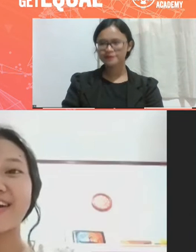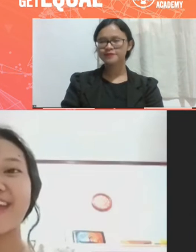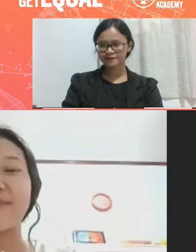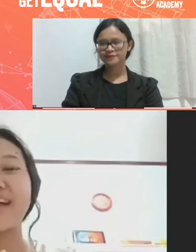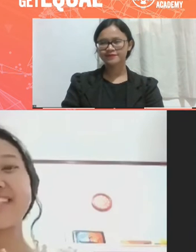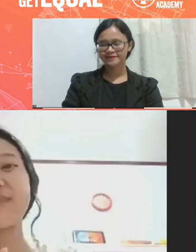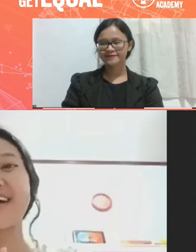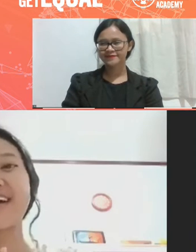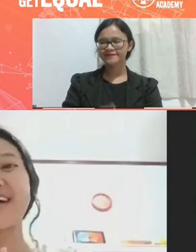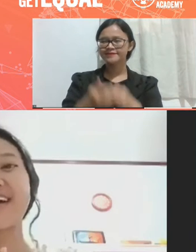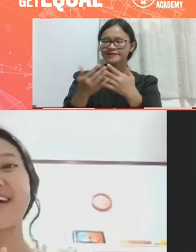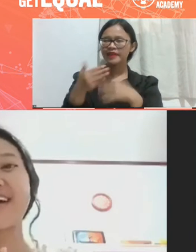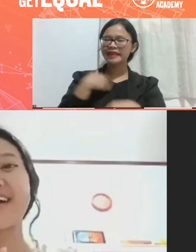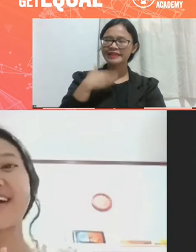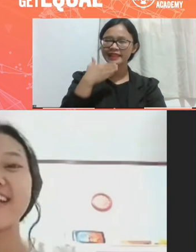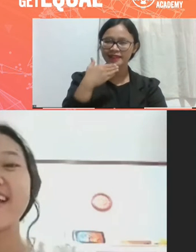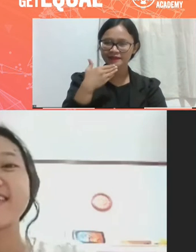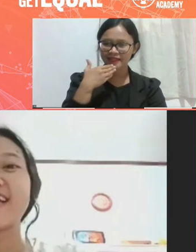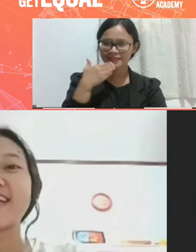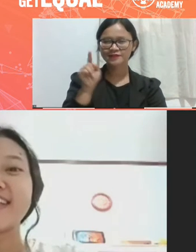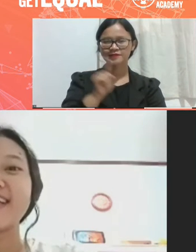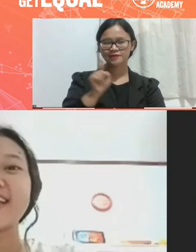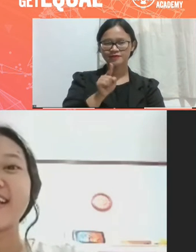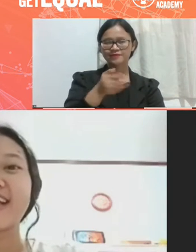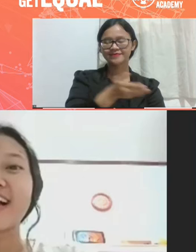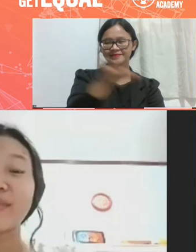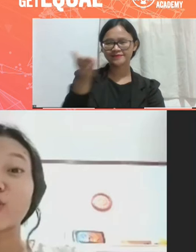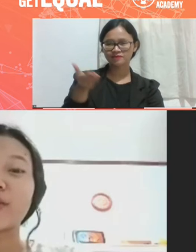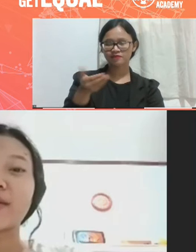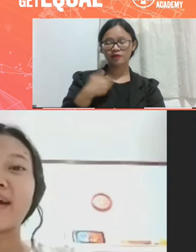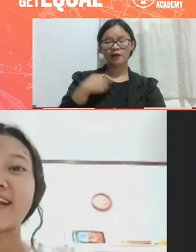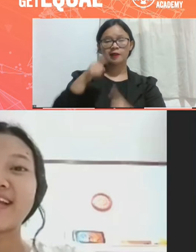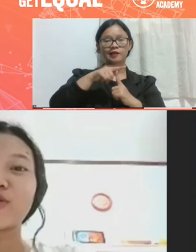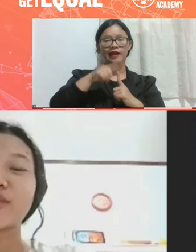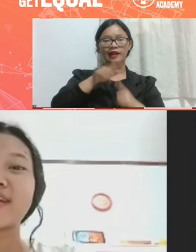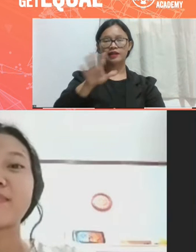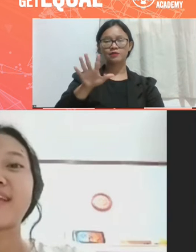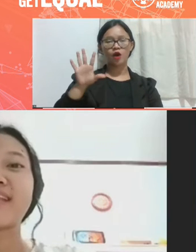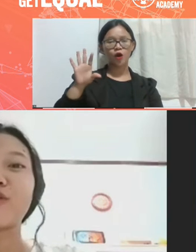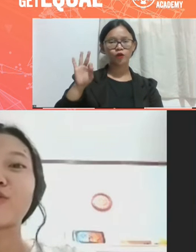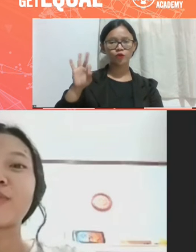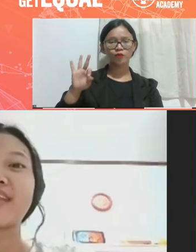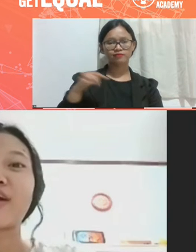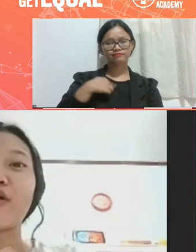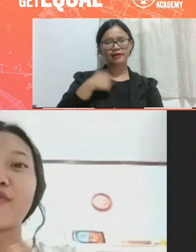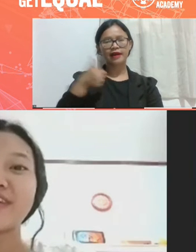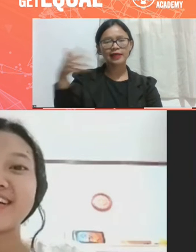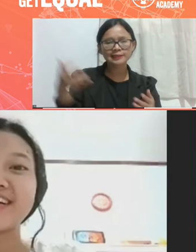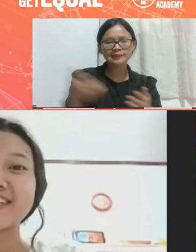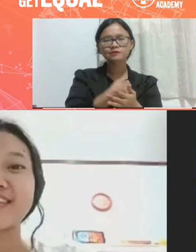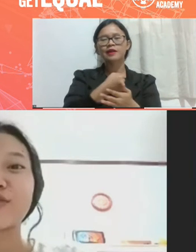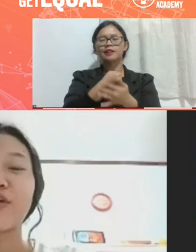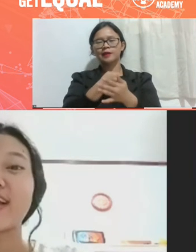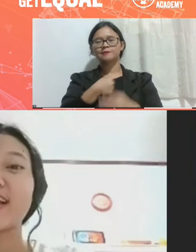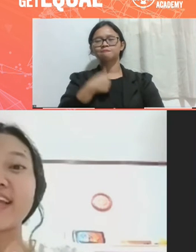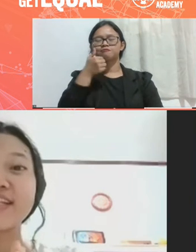Oke, baik. Terima kasih atas kesempatan. Jadi, tanggal 5 Oktober kemarin, aku diberi kesempatan untuk men-take over salah